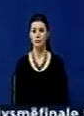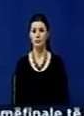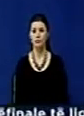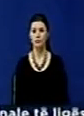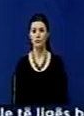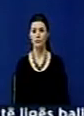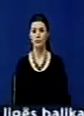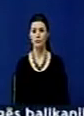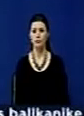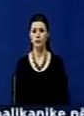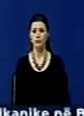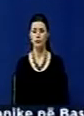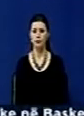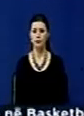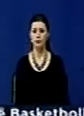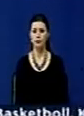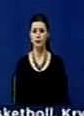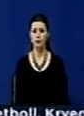Zoti Ministër.